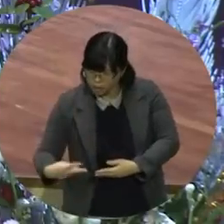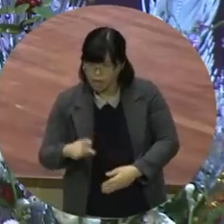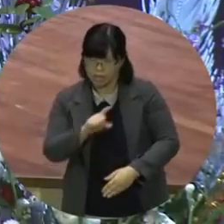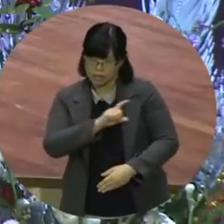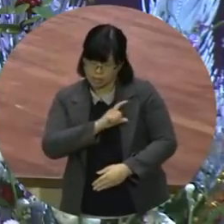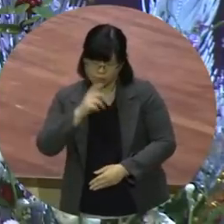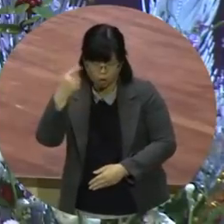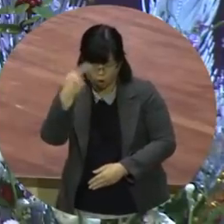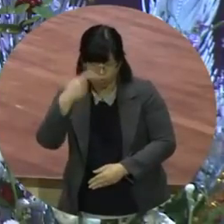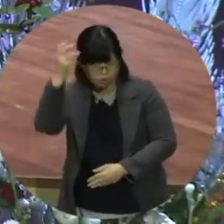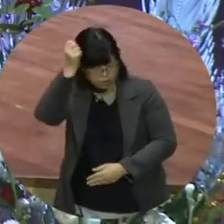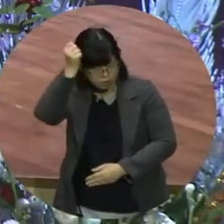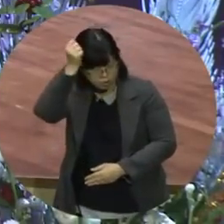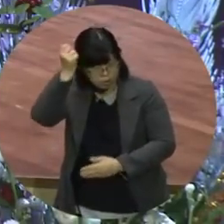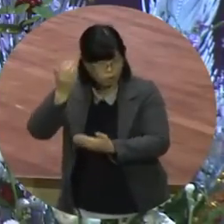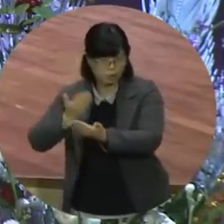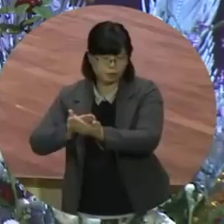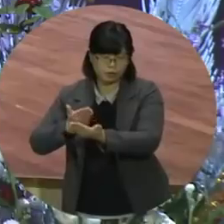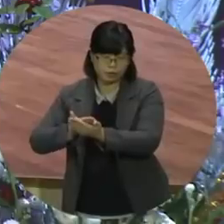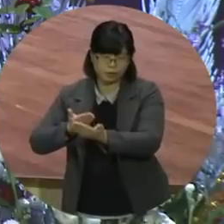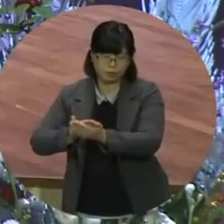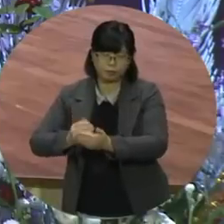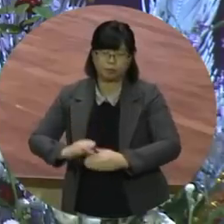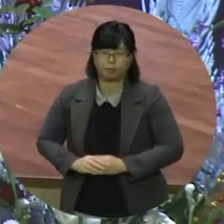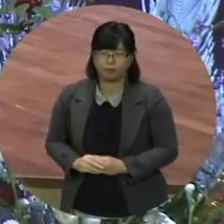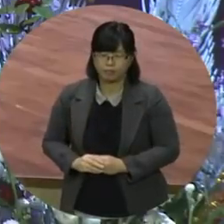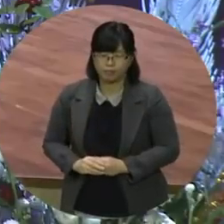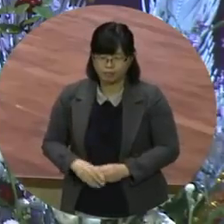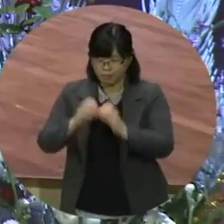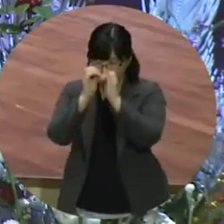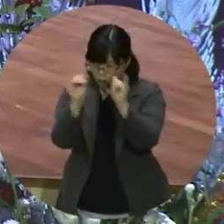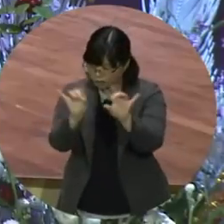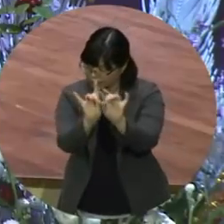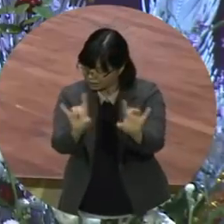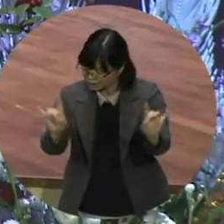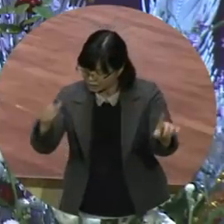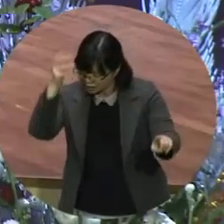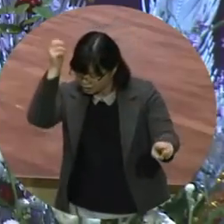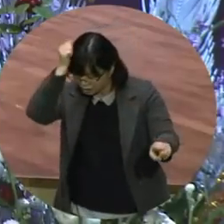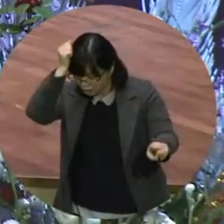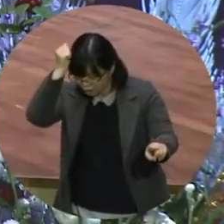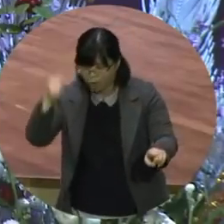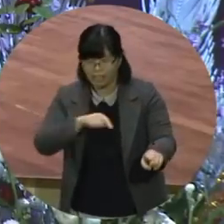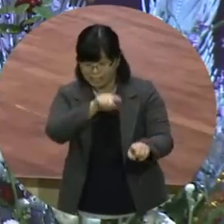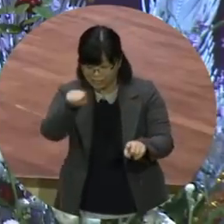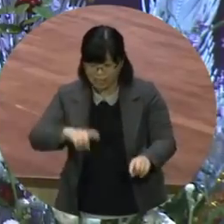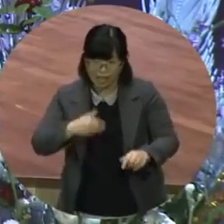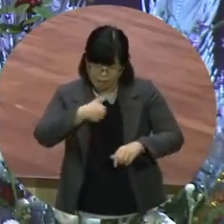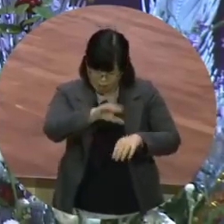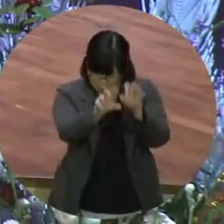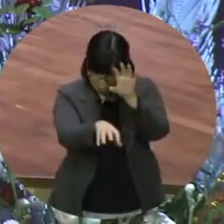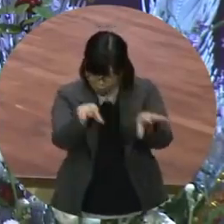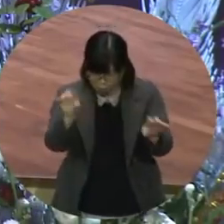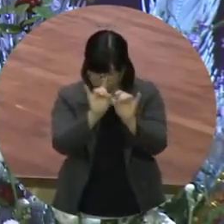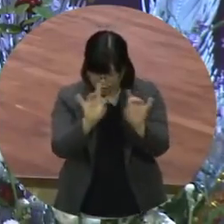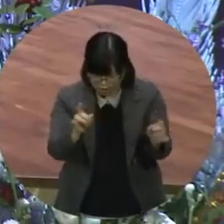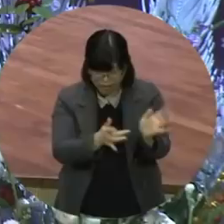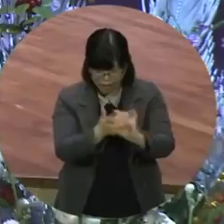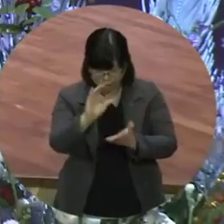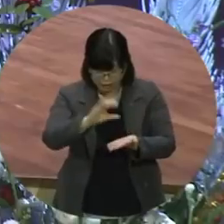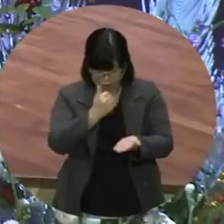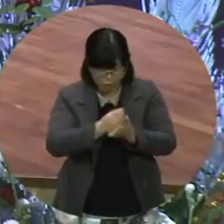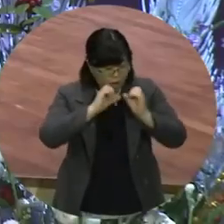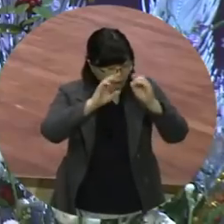집사님, 이환희 이사님, 김정숙 집사님, 전도자들 한 사람 한 사람 기억하시고 만나는 자들에게마다 생명줄 던질 때 주의